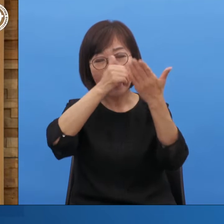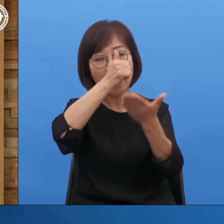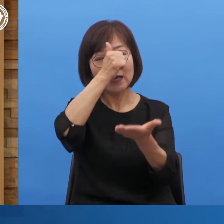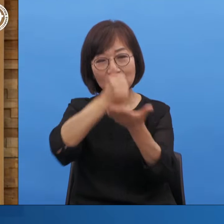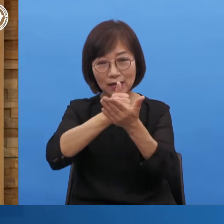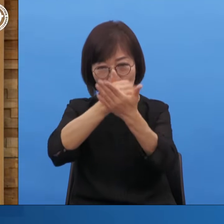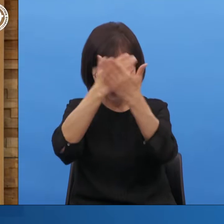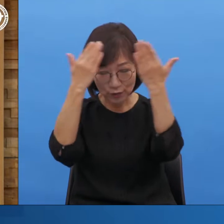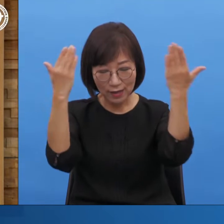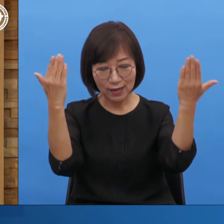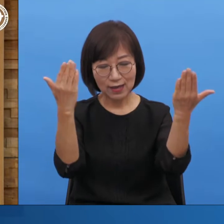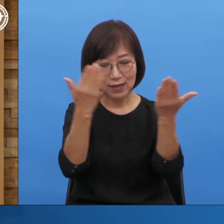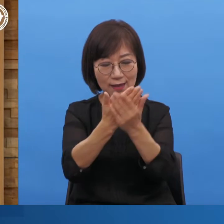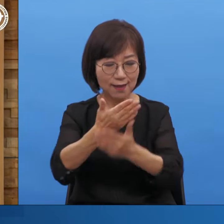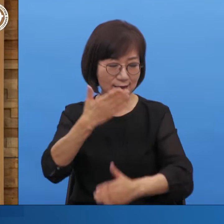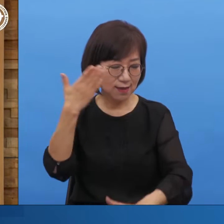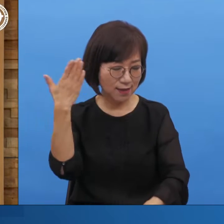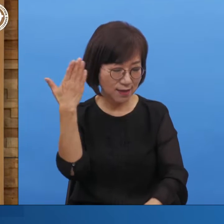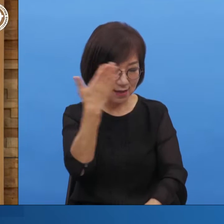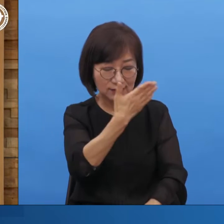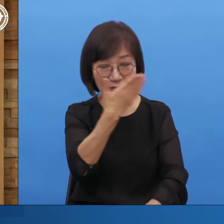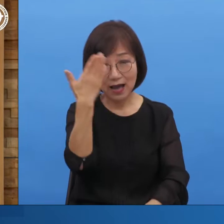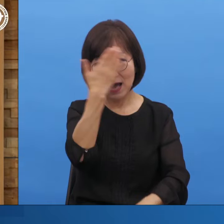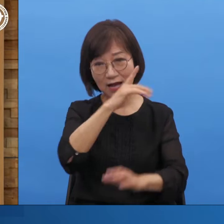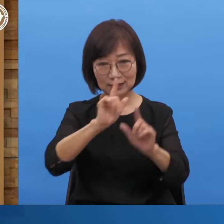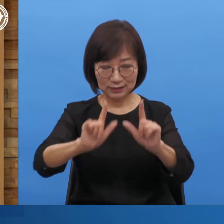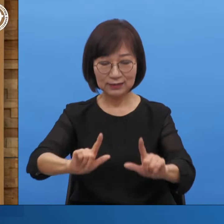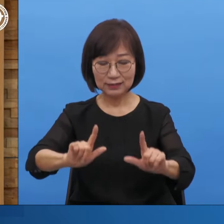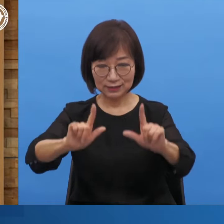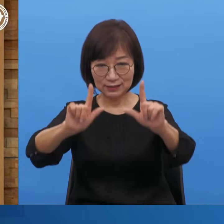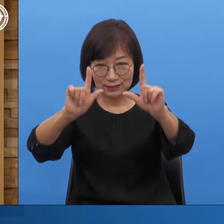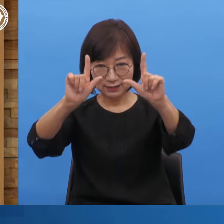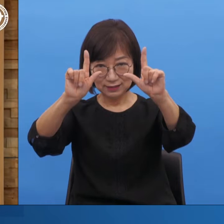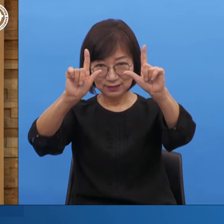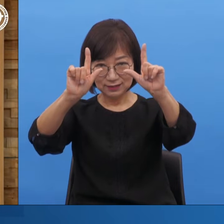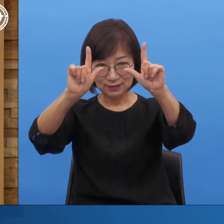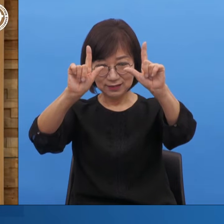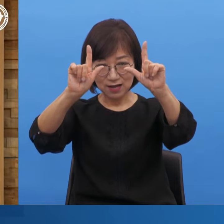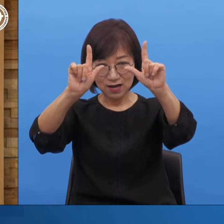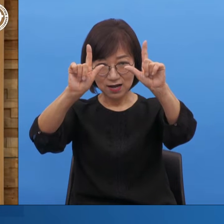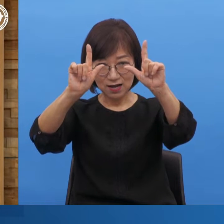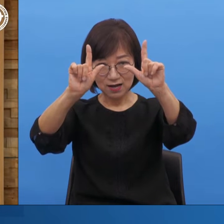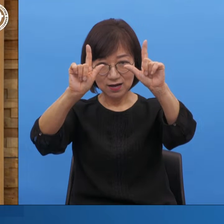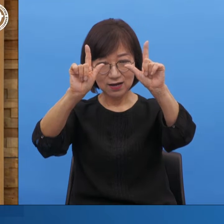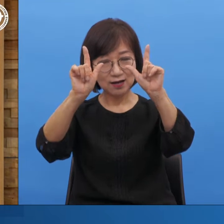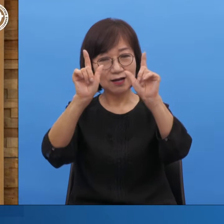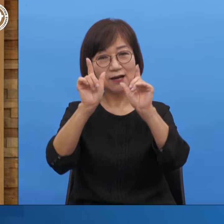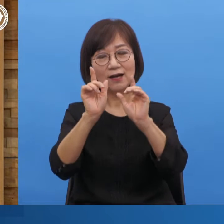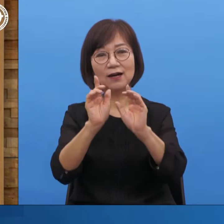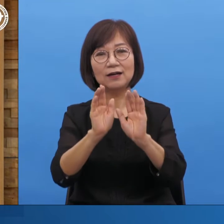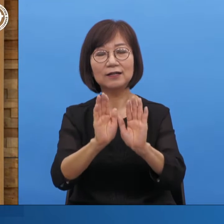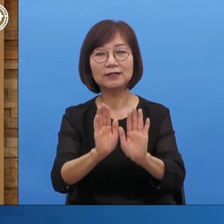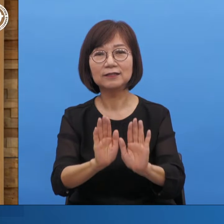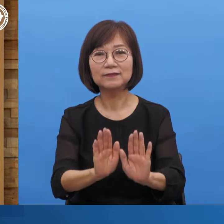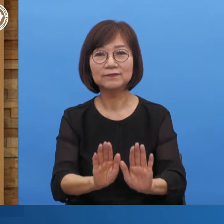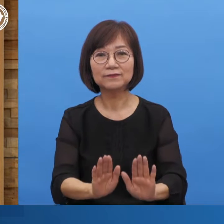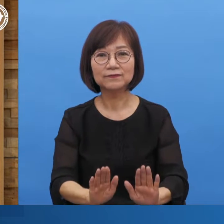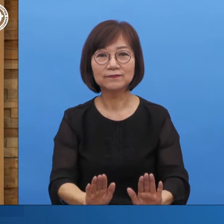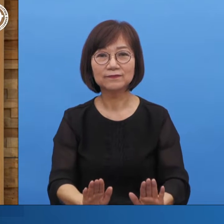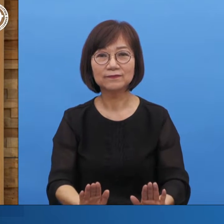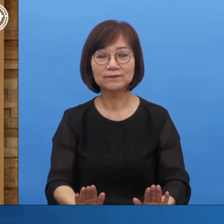날주 나의 죄 다 씻은 날